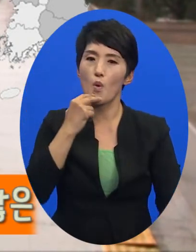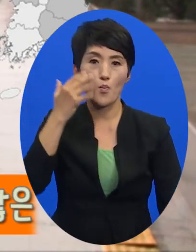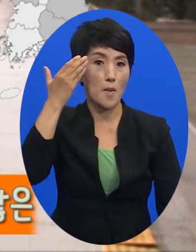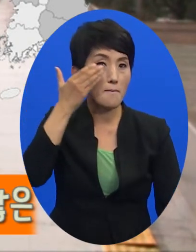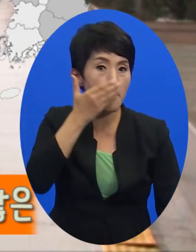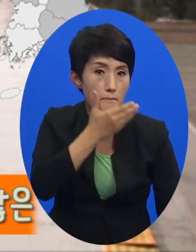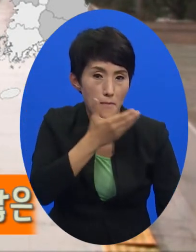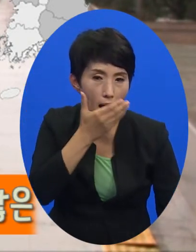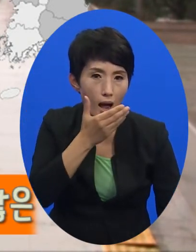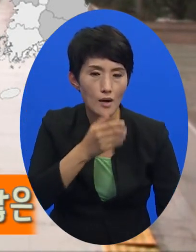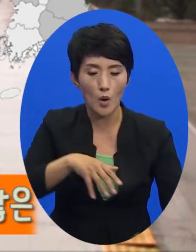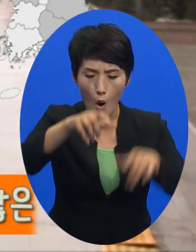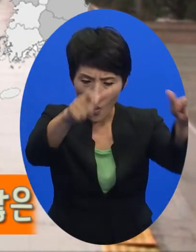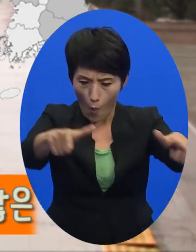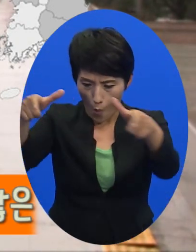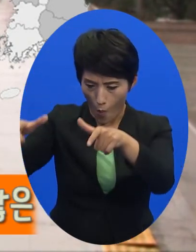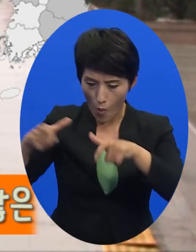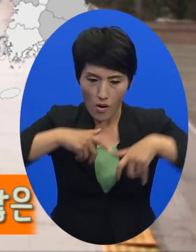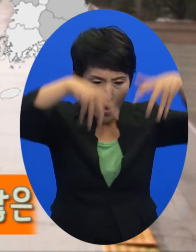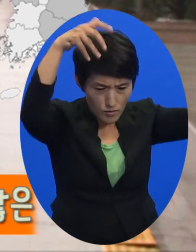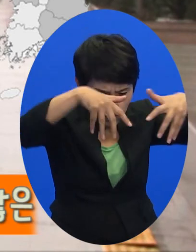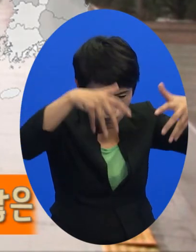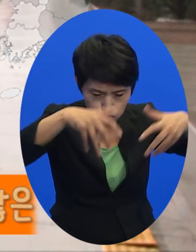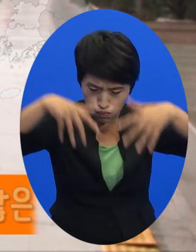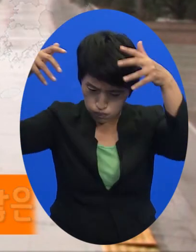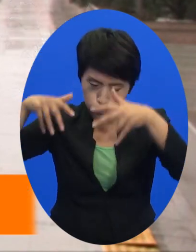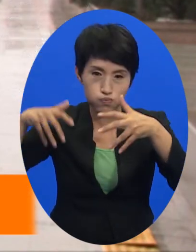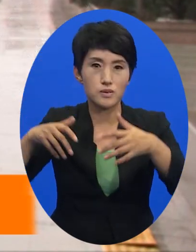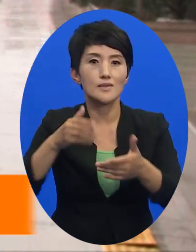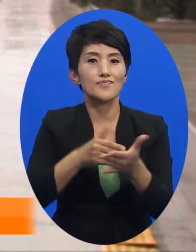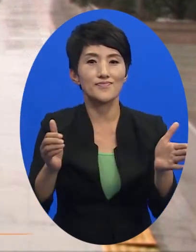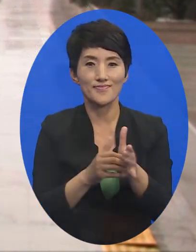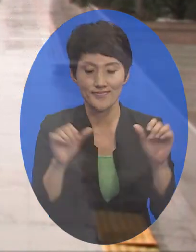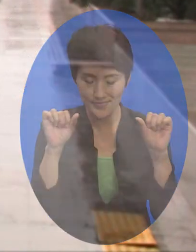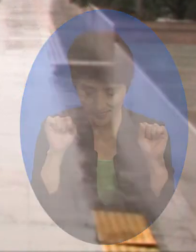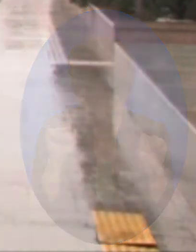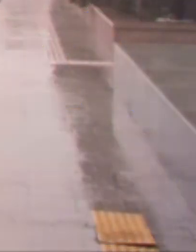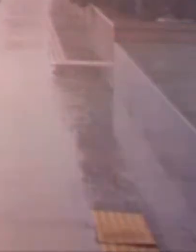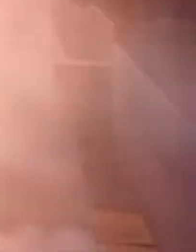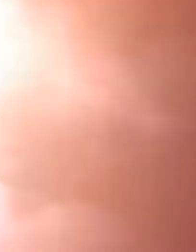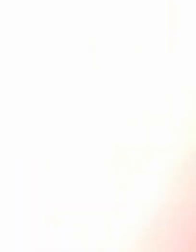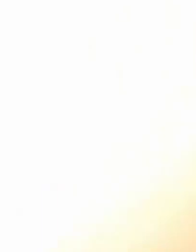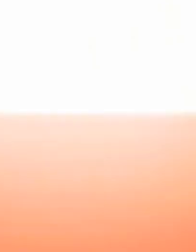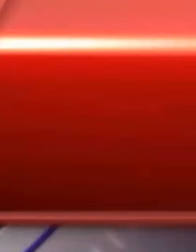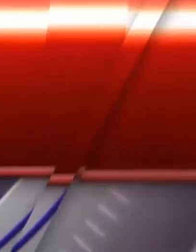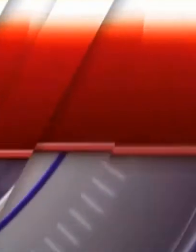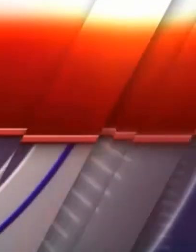이어지겠고 또 국지적으로 많은 비가 올 때가 있겠습니다. 지금까지 1개월 예보였습니다.